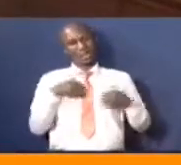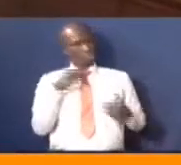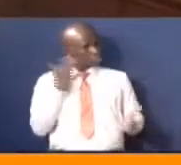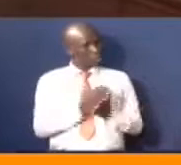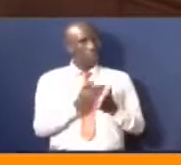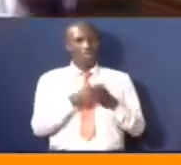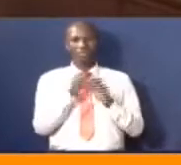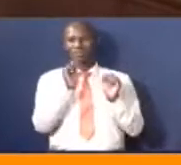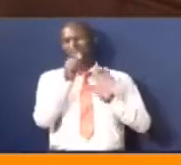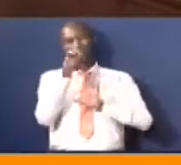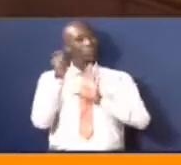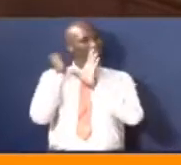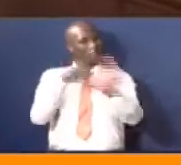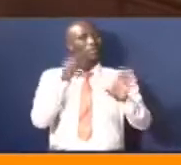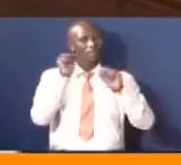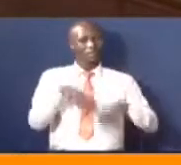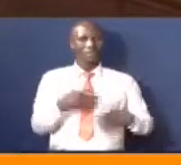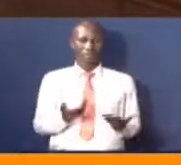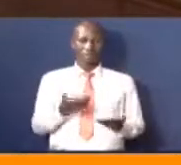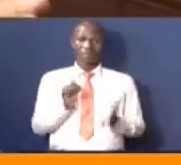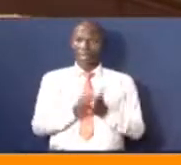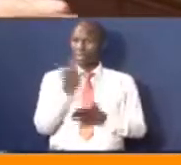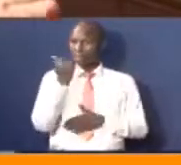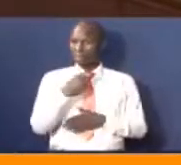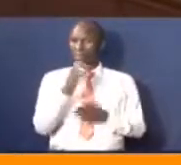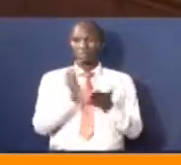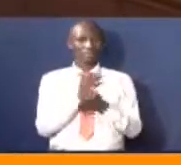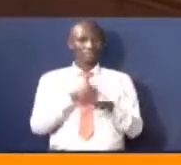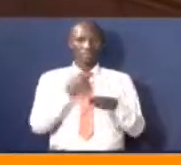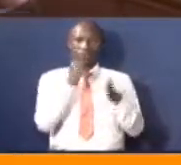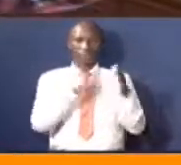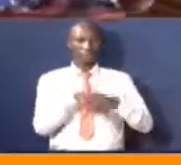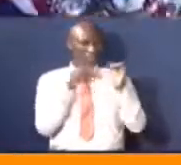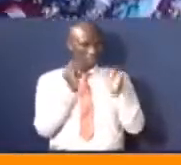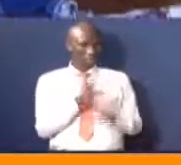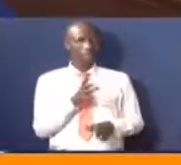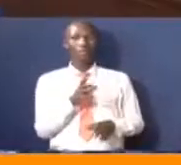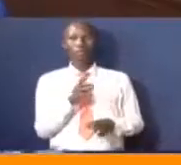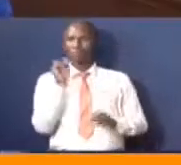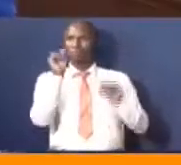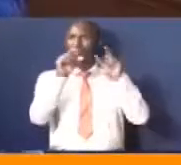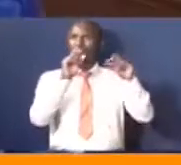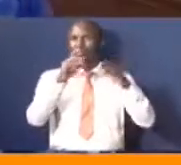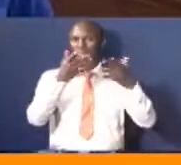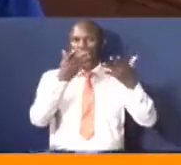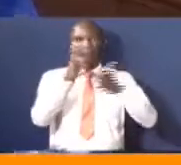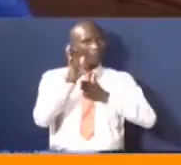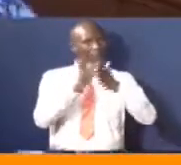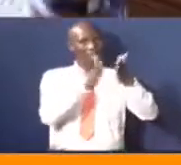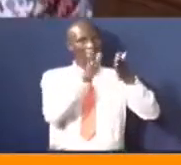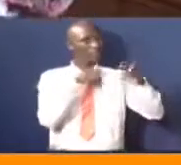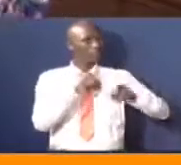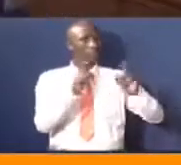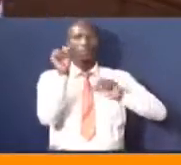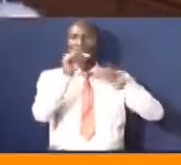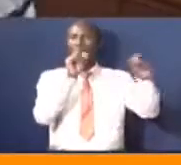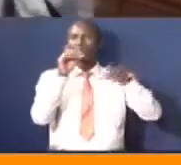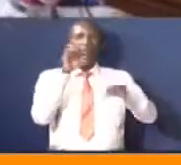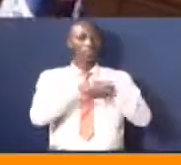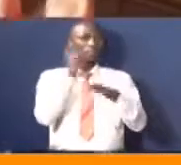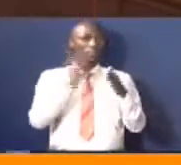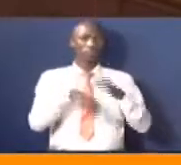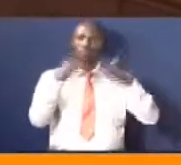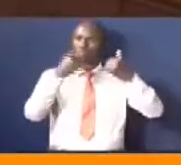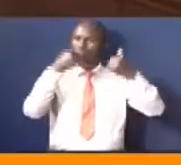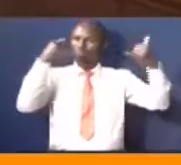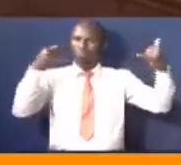kukwezi. That is when they also sometimes say when the stars are aligned, the stars are getting